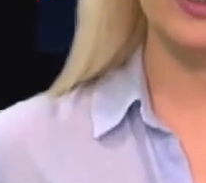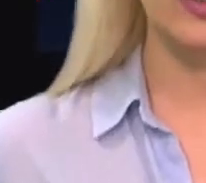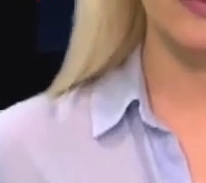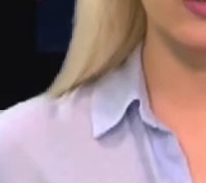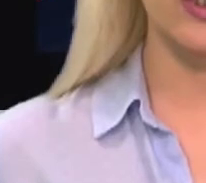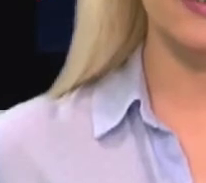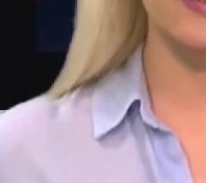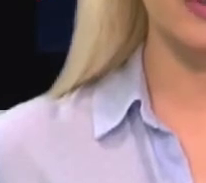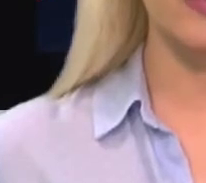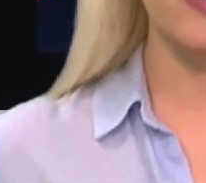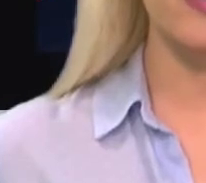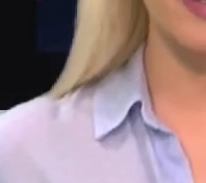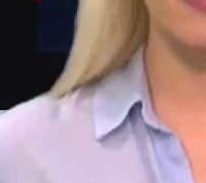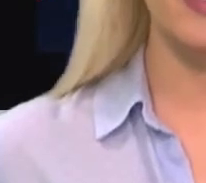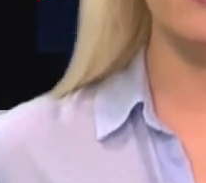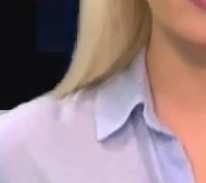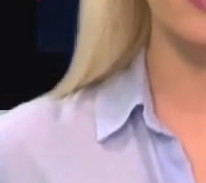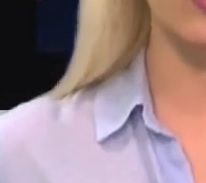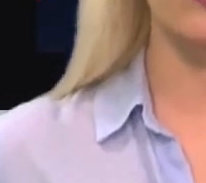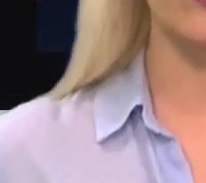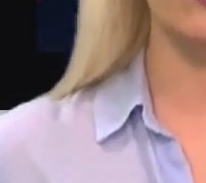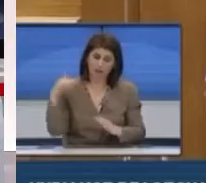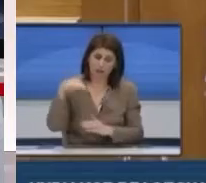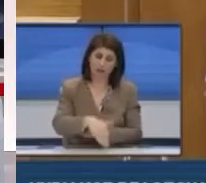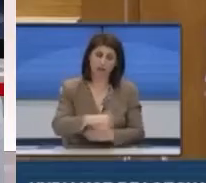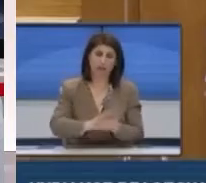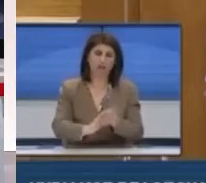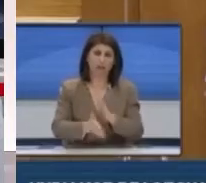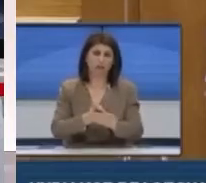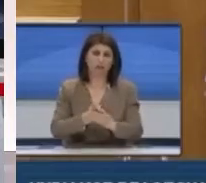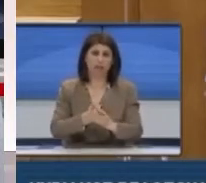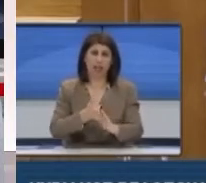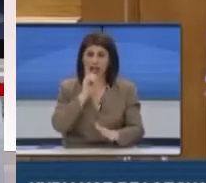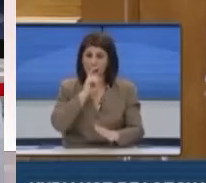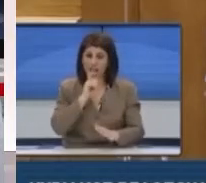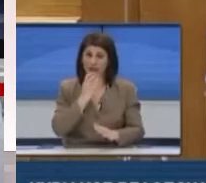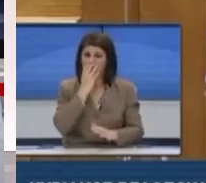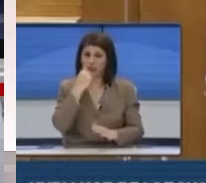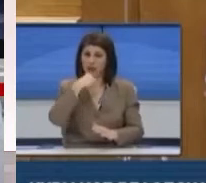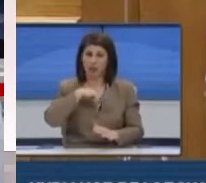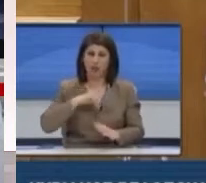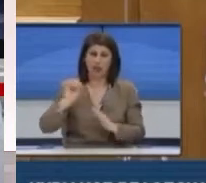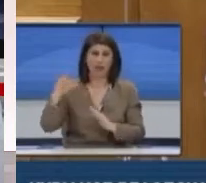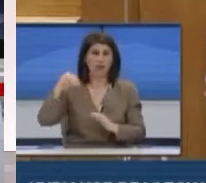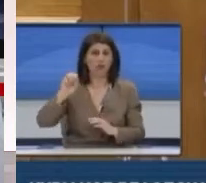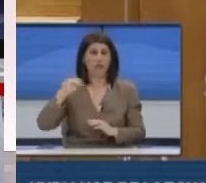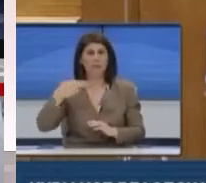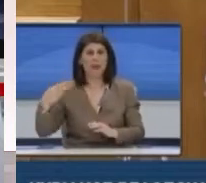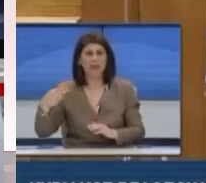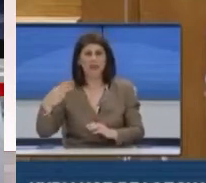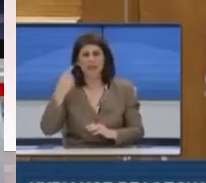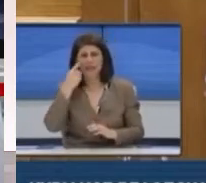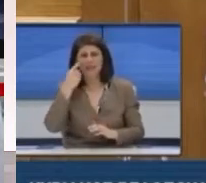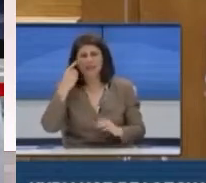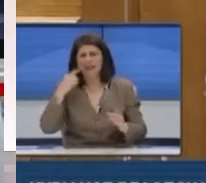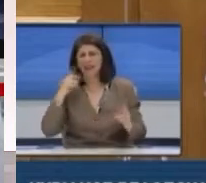Για την αποτυχία των μέτρων για την αντιμετώπιση της πανδημίας, έκανε λόγο ο πρόεδρος της Ελληνικής Λύσης Κυριάκος Βελόπουλος, μιλώντας από το βήμα της Βουλής, κατά